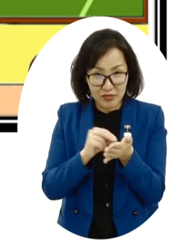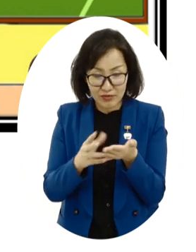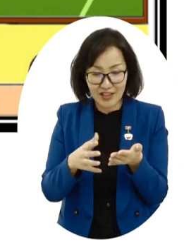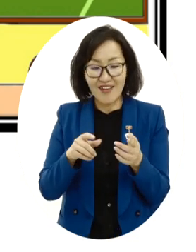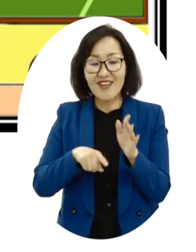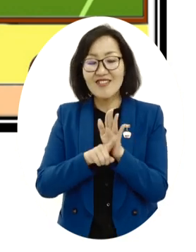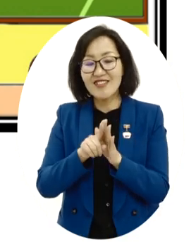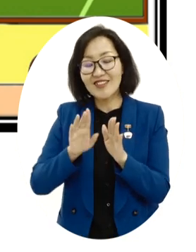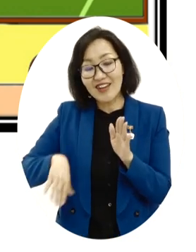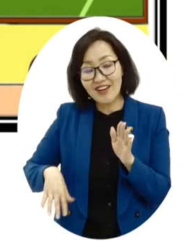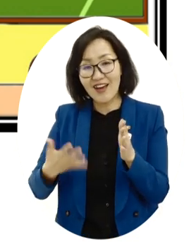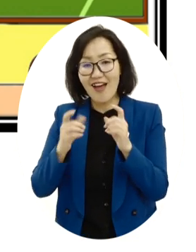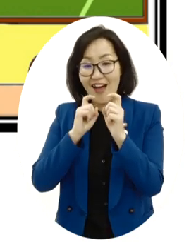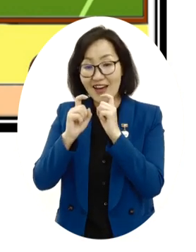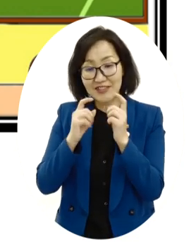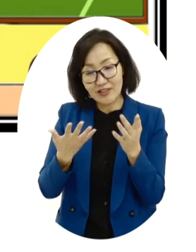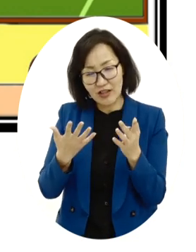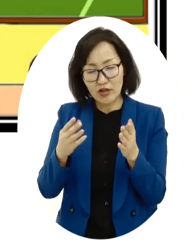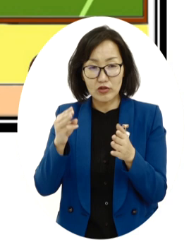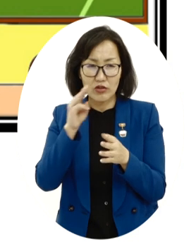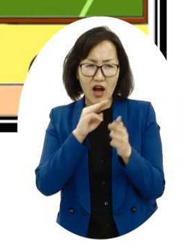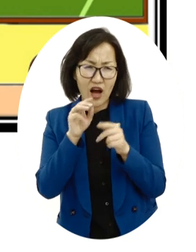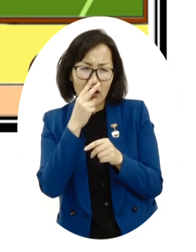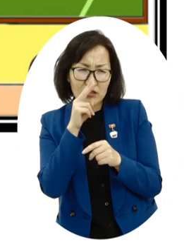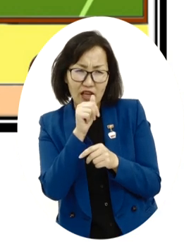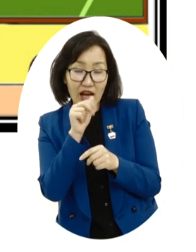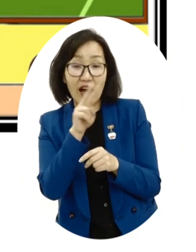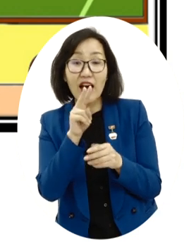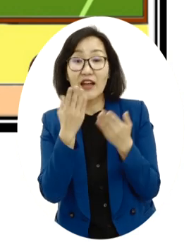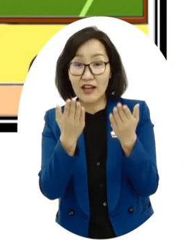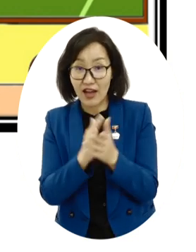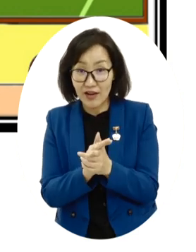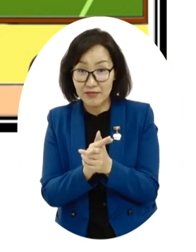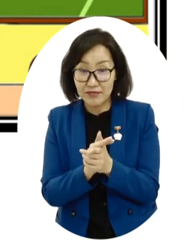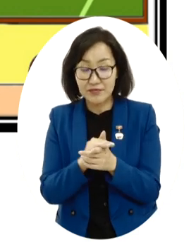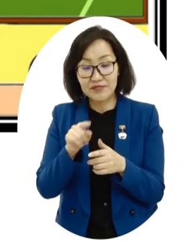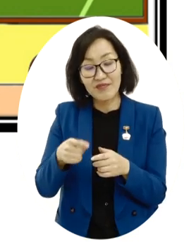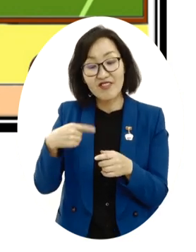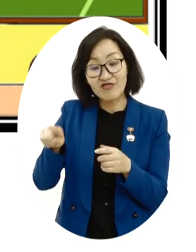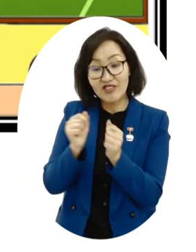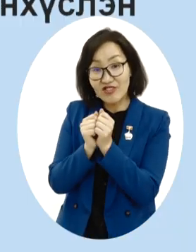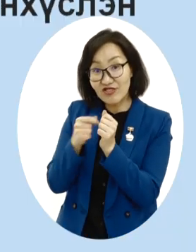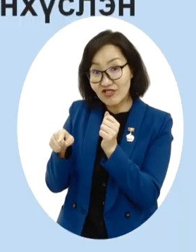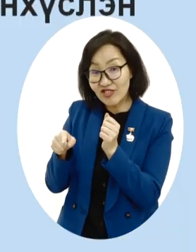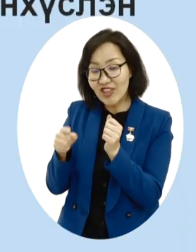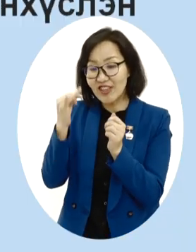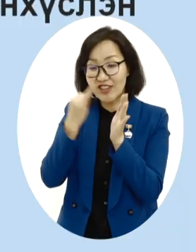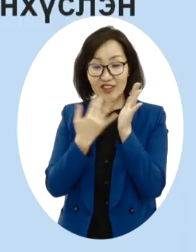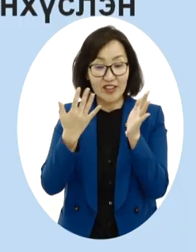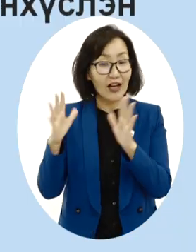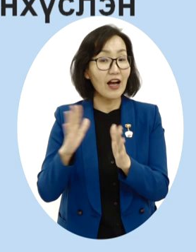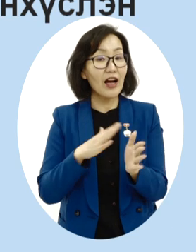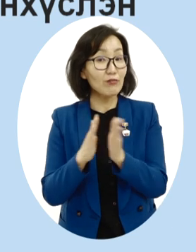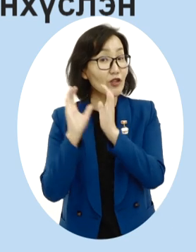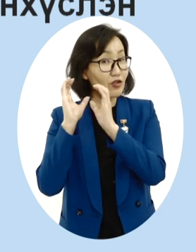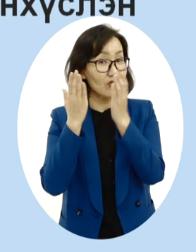Илтгэгчийн харилцаан дээр мөн тогтож сайн хараарай. Ингээд бүгдээрээ хамтдаа нэгэн найзынхаа илтгэлийг